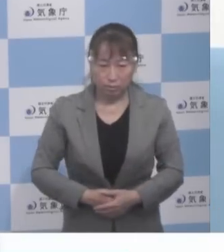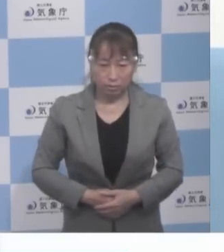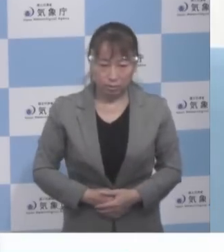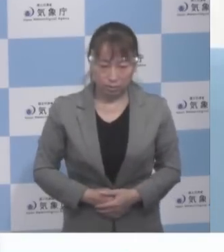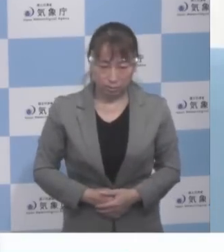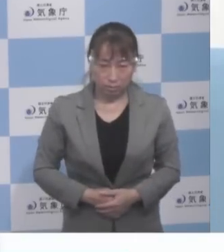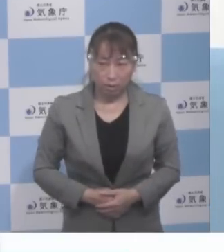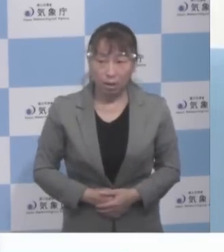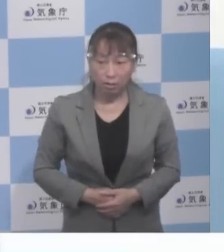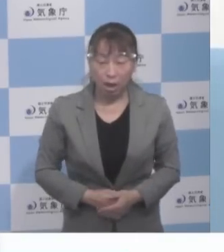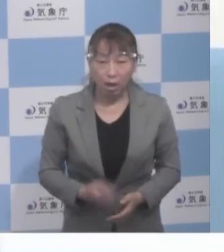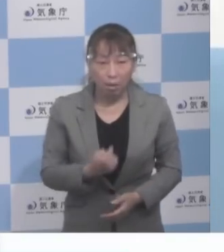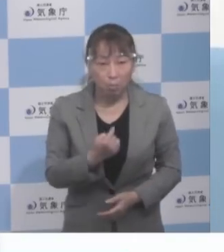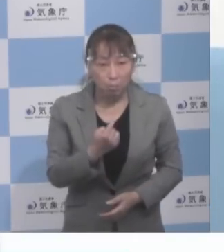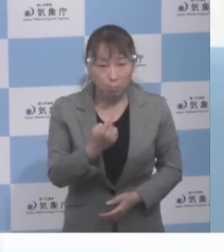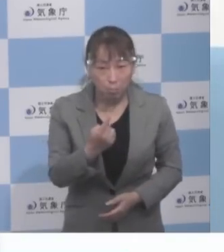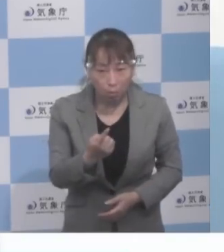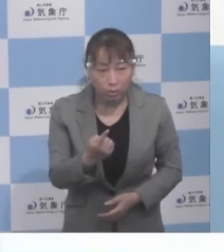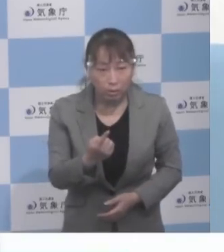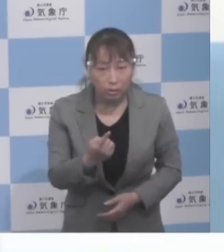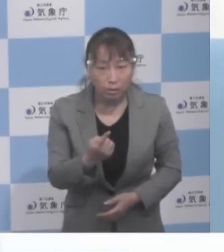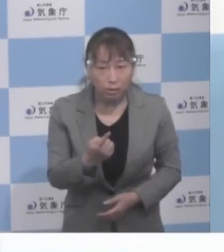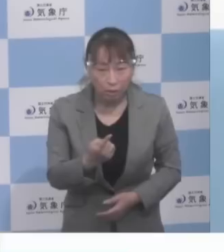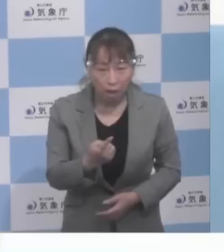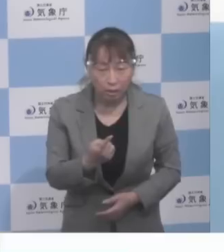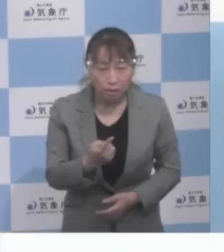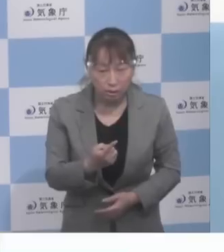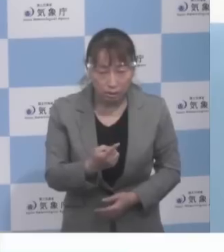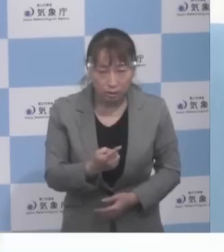最後にもう一回防災の注意事項を、